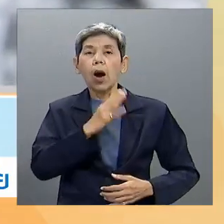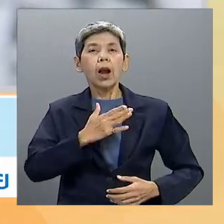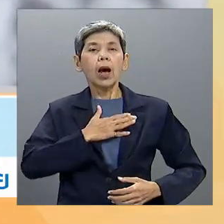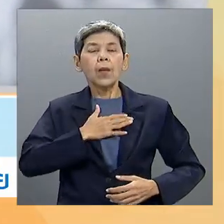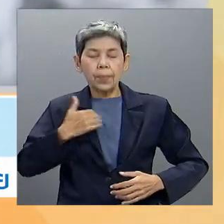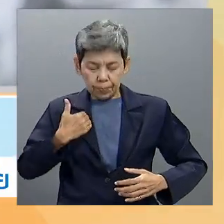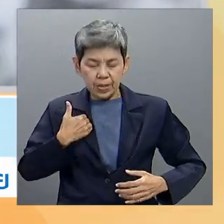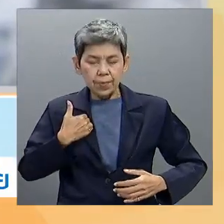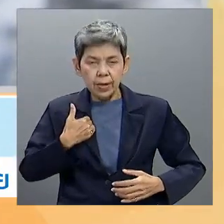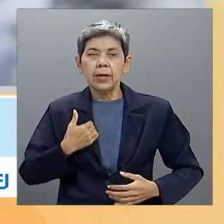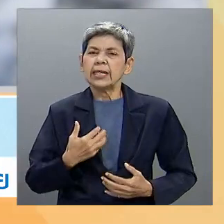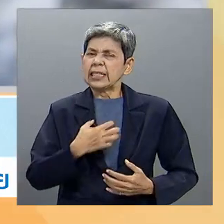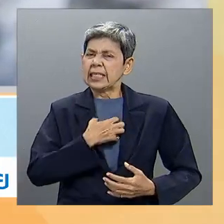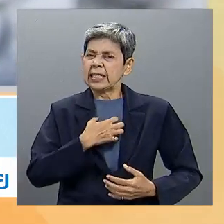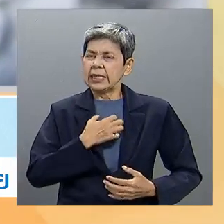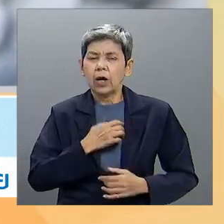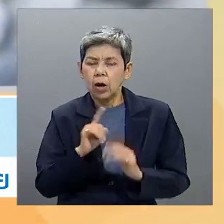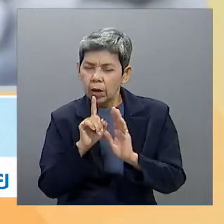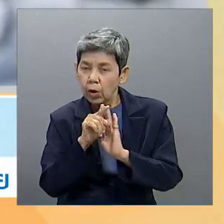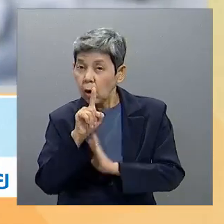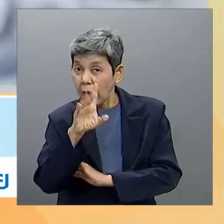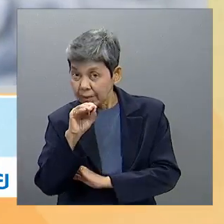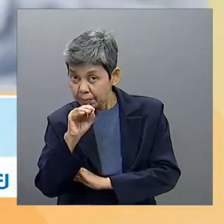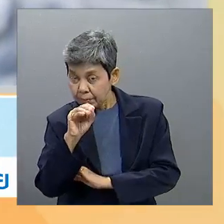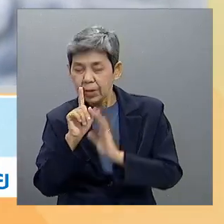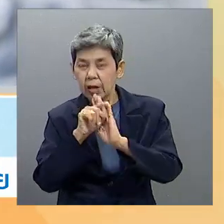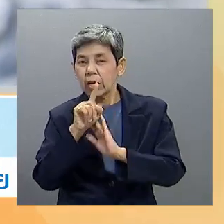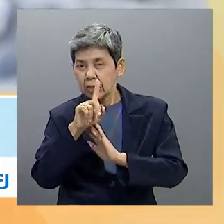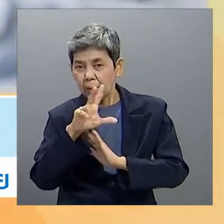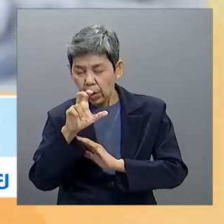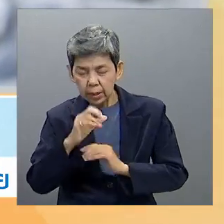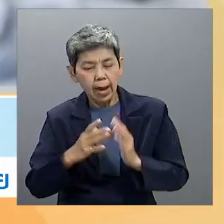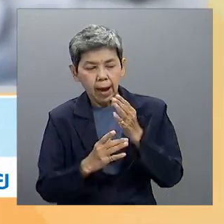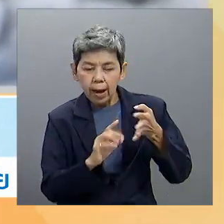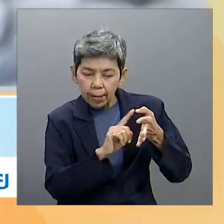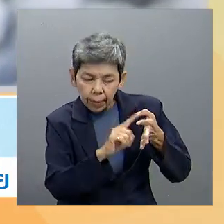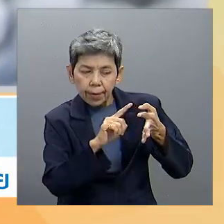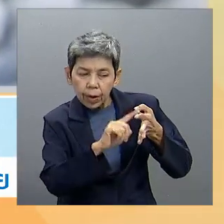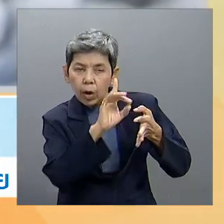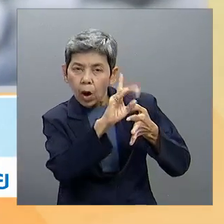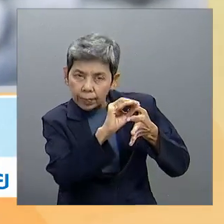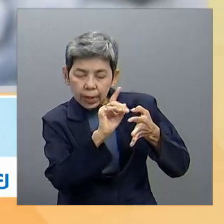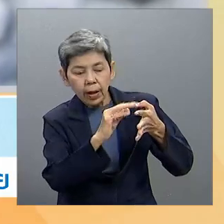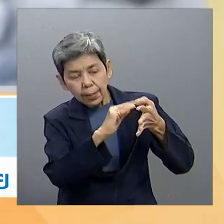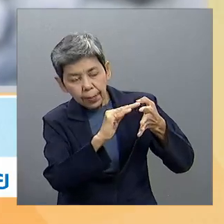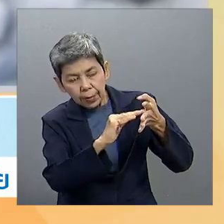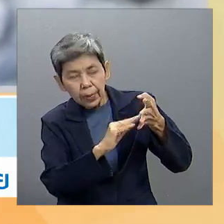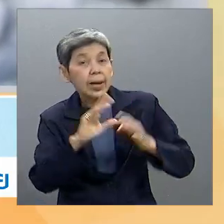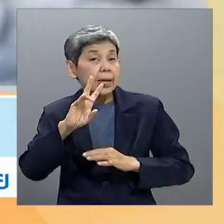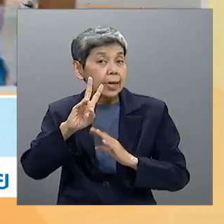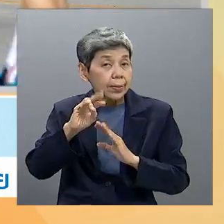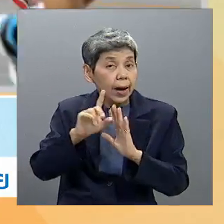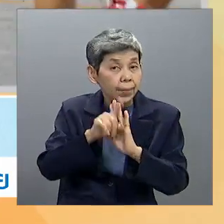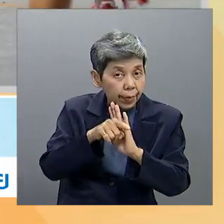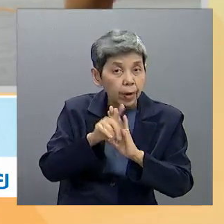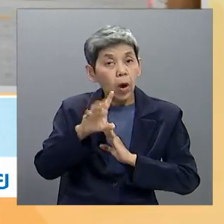างน้อย150 นาทีถึง300 นาทีต่อสัปดาห์นะครับผมที่ความหนักระดับปานกลางหรือ75 นาทีถึง150 นาทีที่